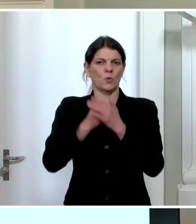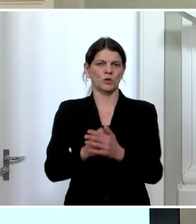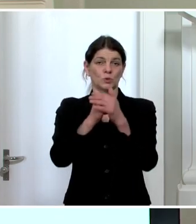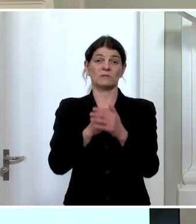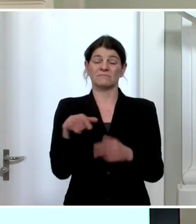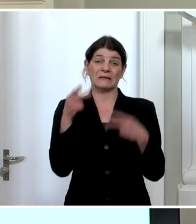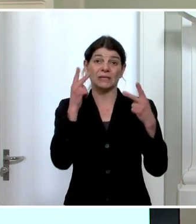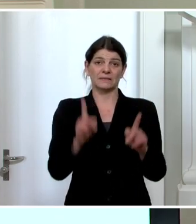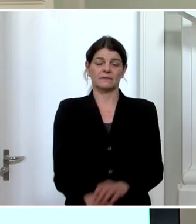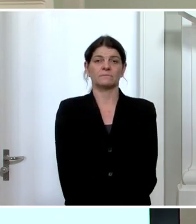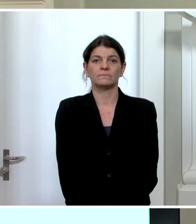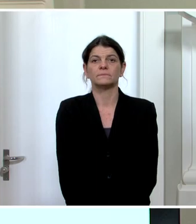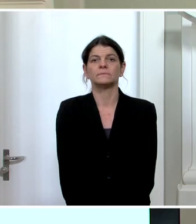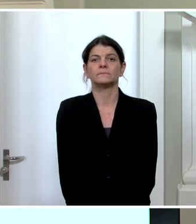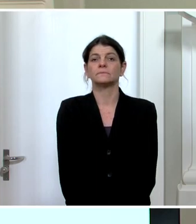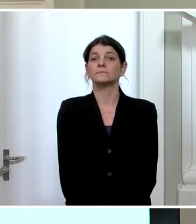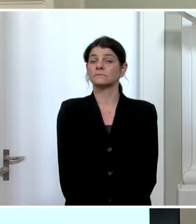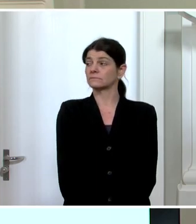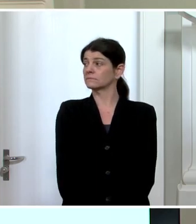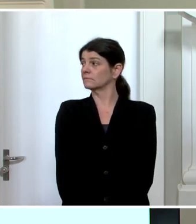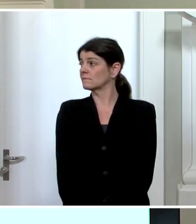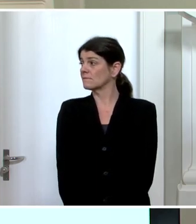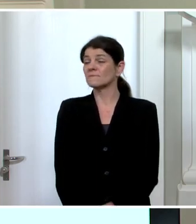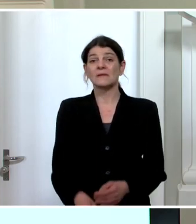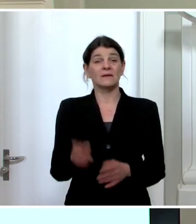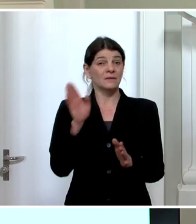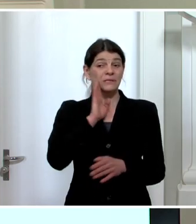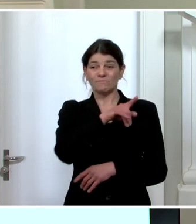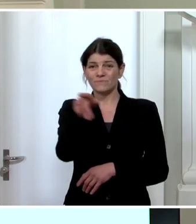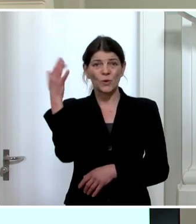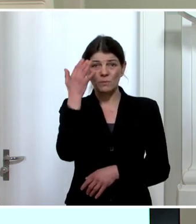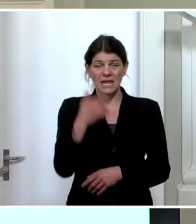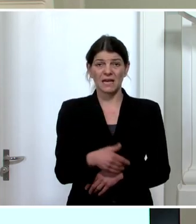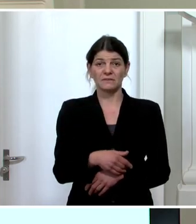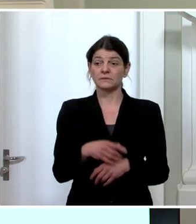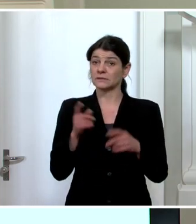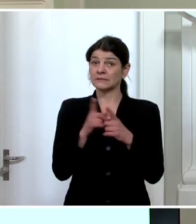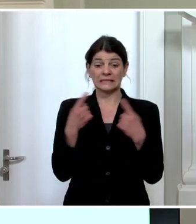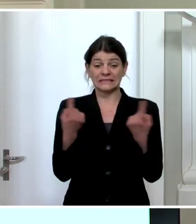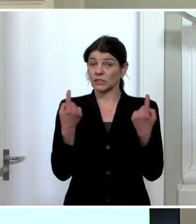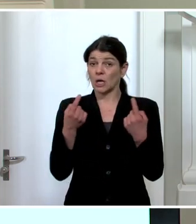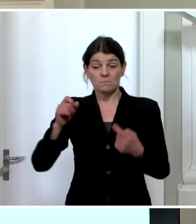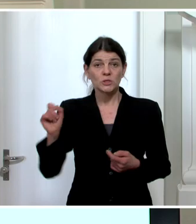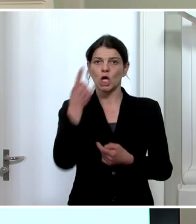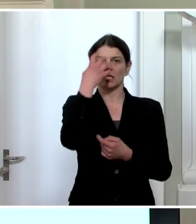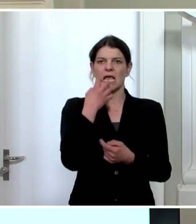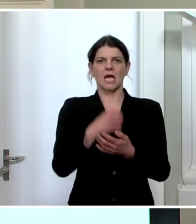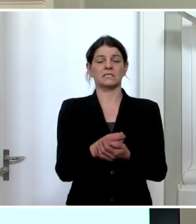ganz wichtig. Wir müssen uns vergegenwärtigen. Wir befinden uns in einer außerordentlichen Lage, nicht weil wir